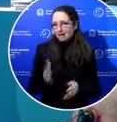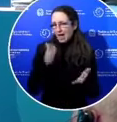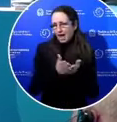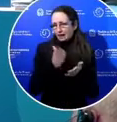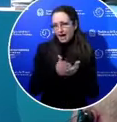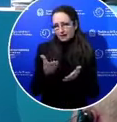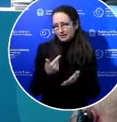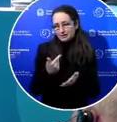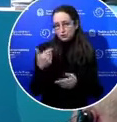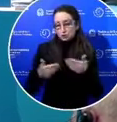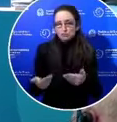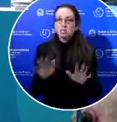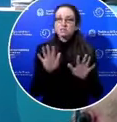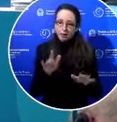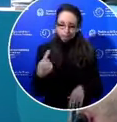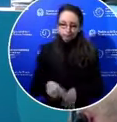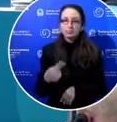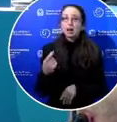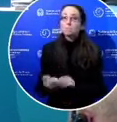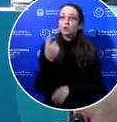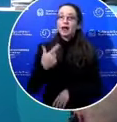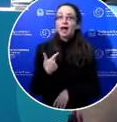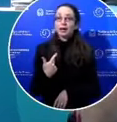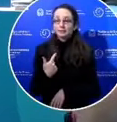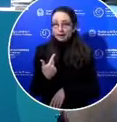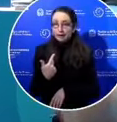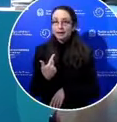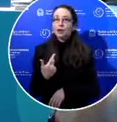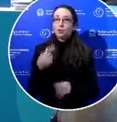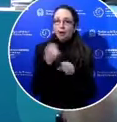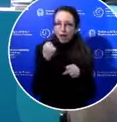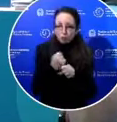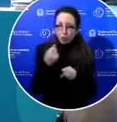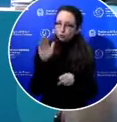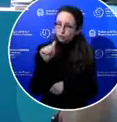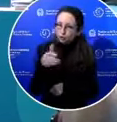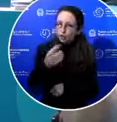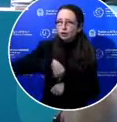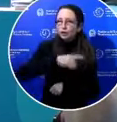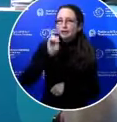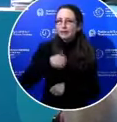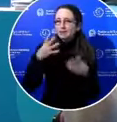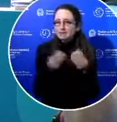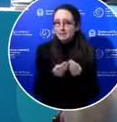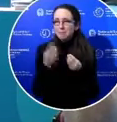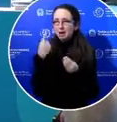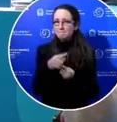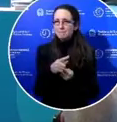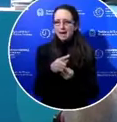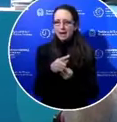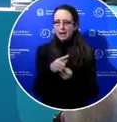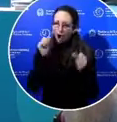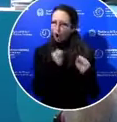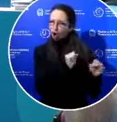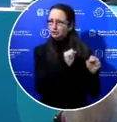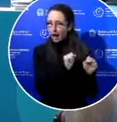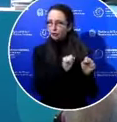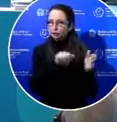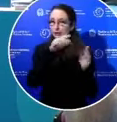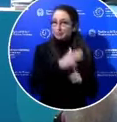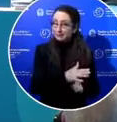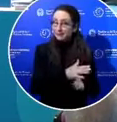credo che sia importante come segnale, ma soprattutto come lavoro quotidiano che dobbiamo fare insieme per il contrasto alle dipendenze e all'utilizzo